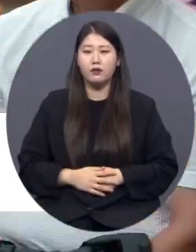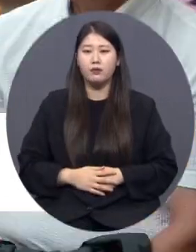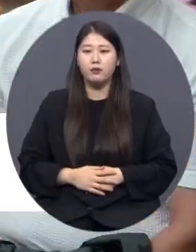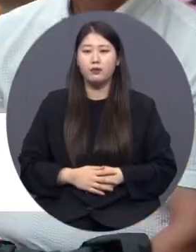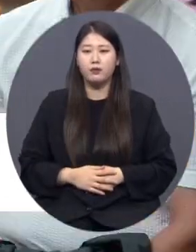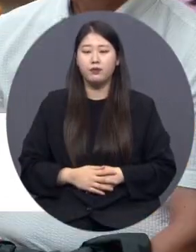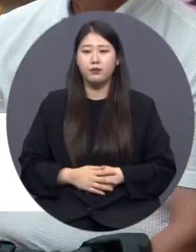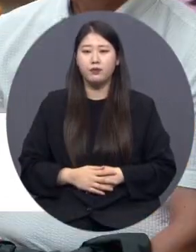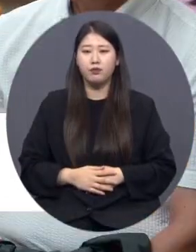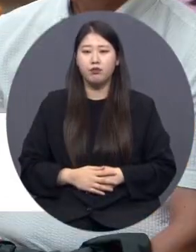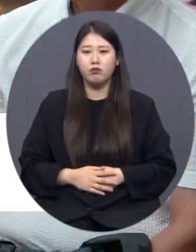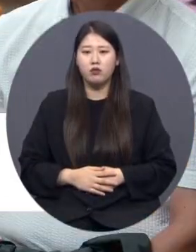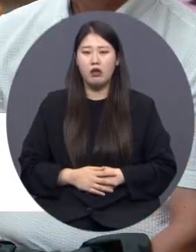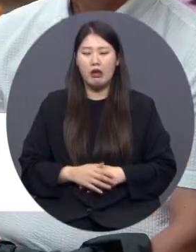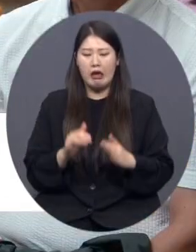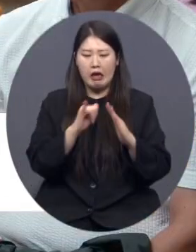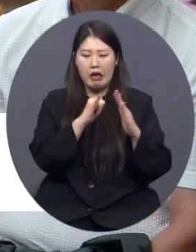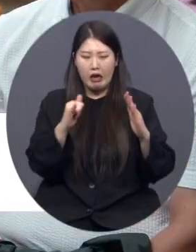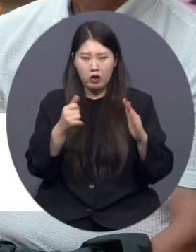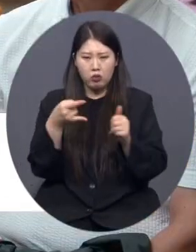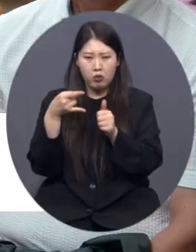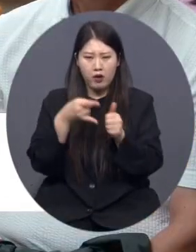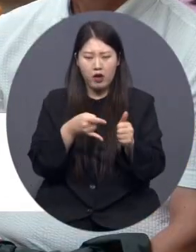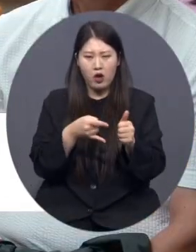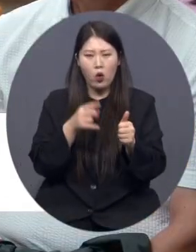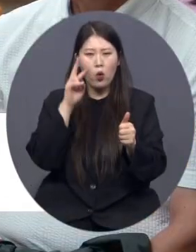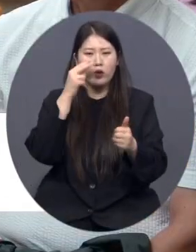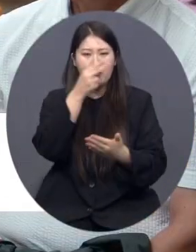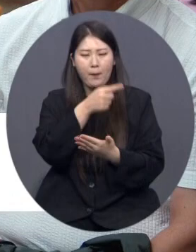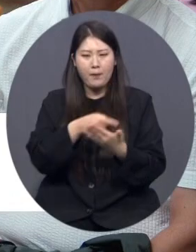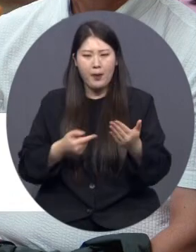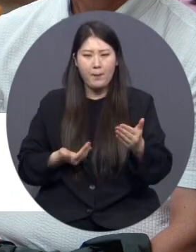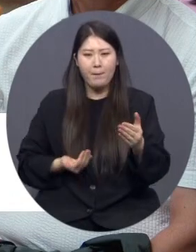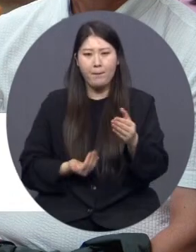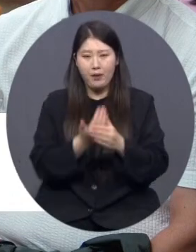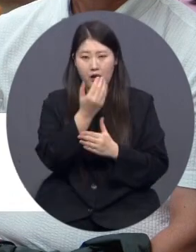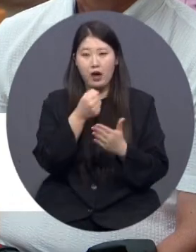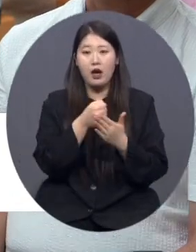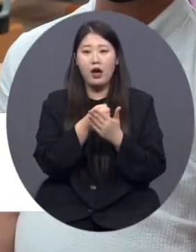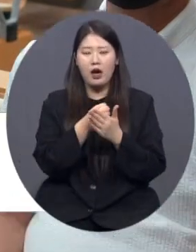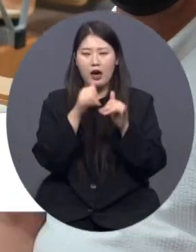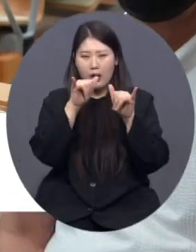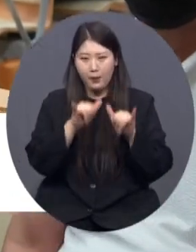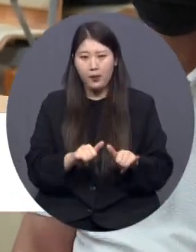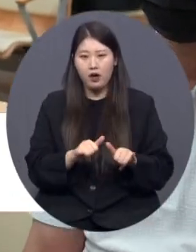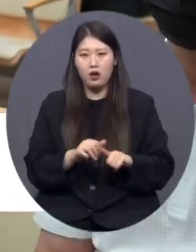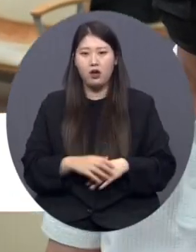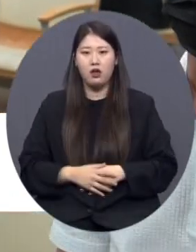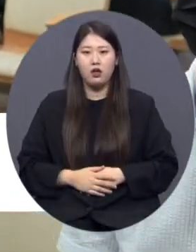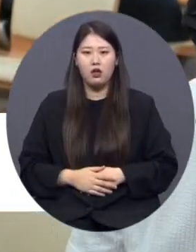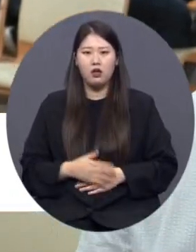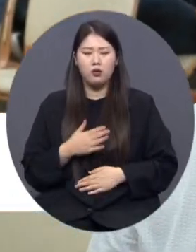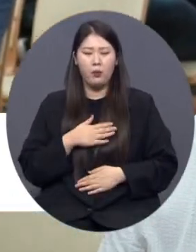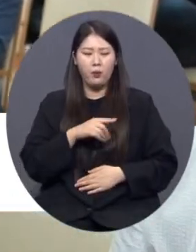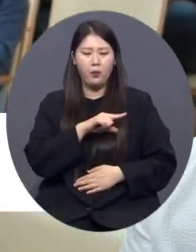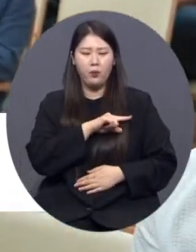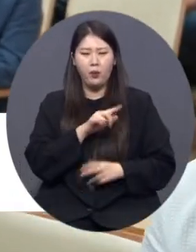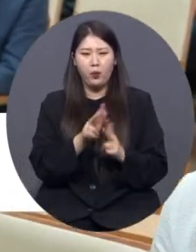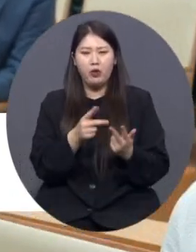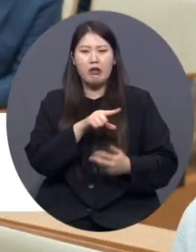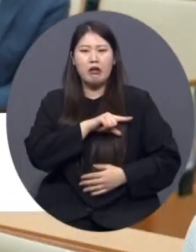됐답니다. 가족에게 혹시 피해나 갈까봐 이제 자기 이름을 정확히 쓰지